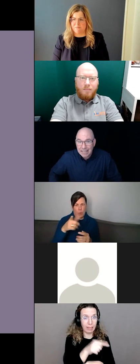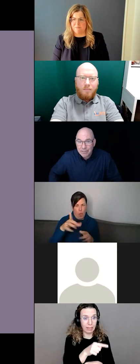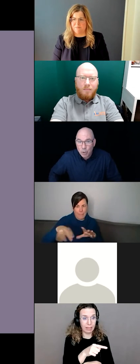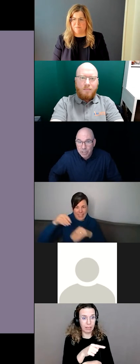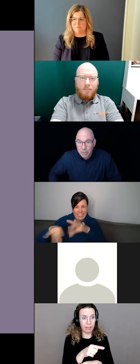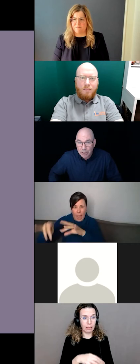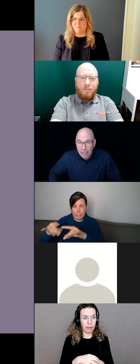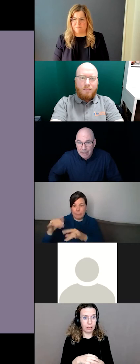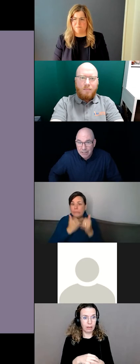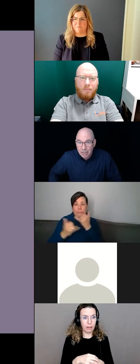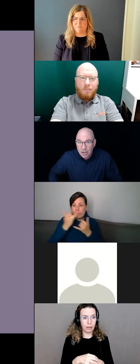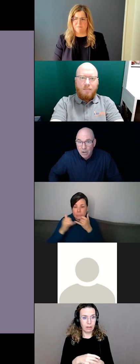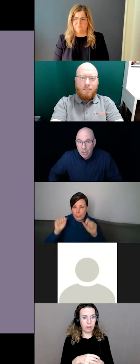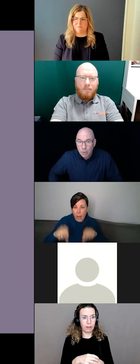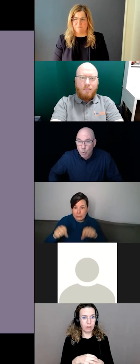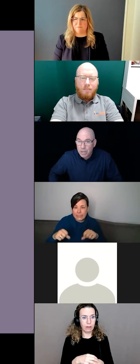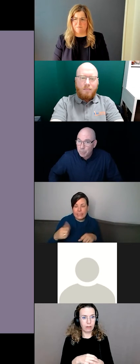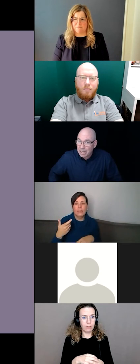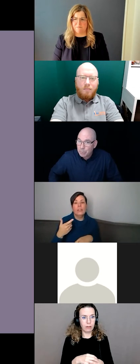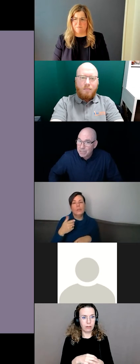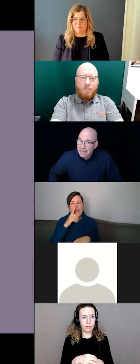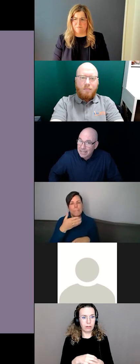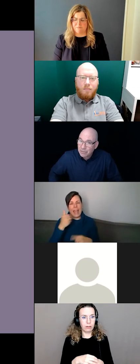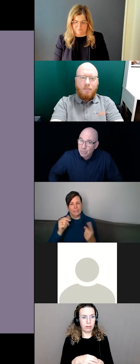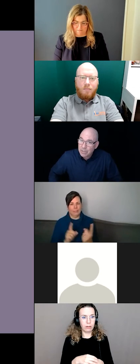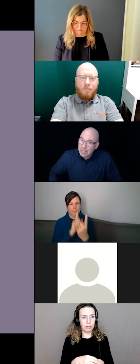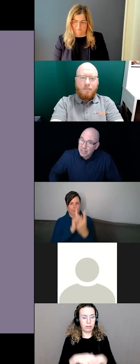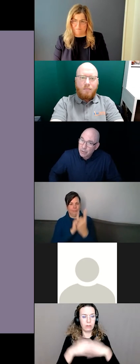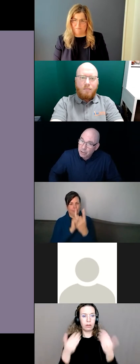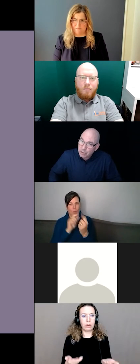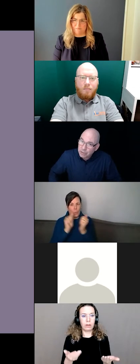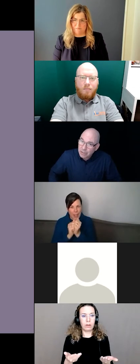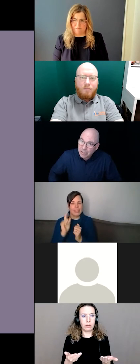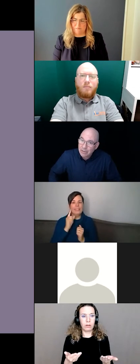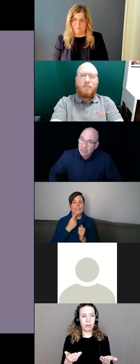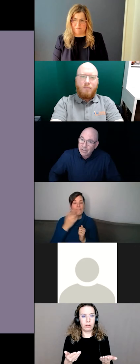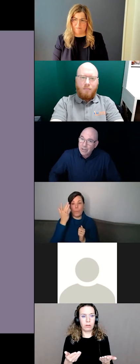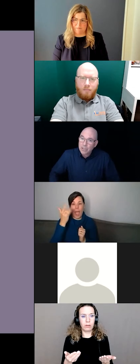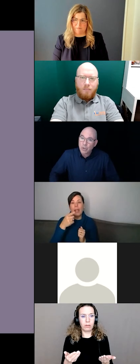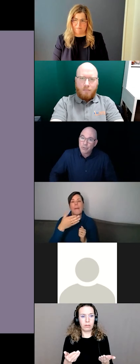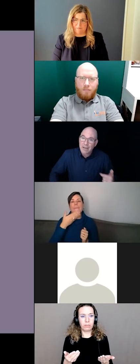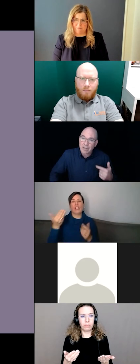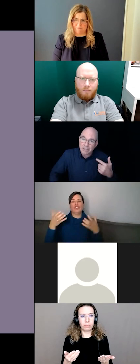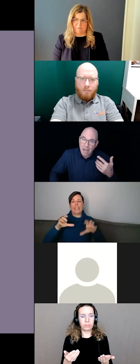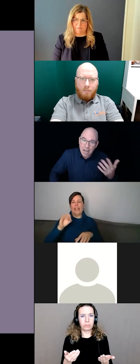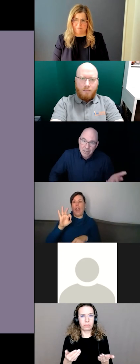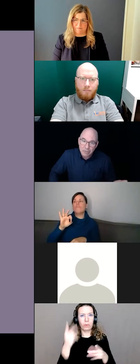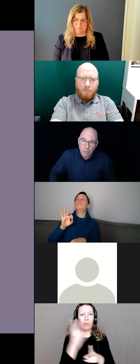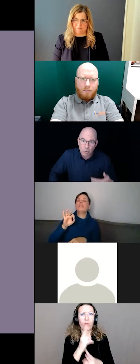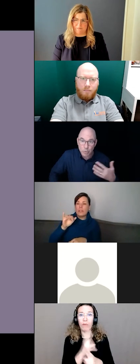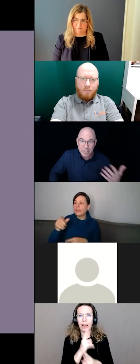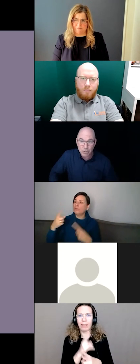la clé, c'est si tu vas le faire en ligne, il faut faire attention aux instructeurs. Donc, si tu